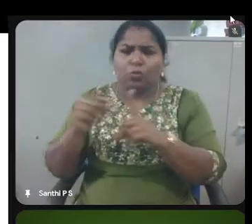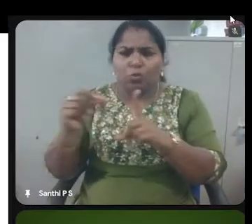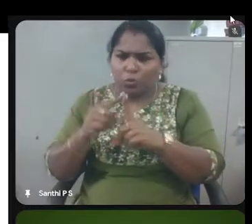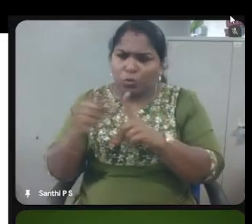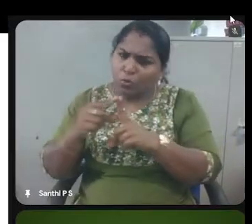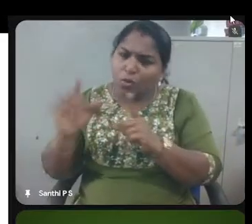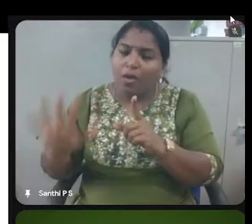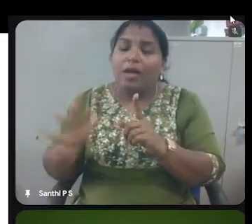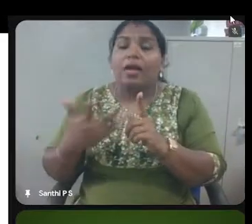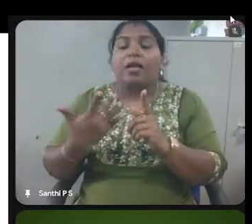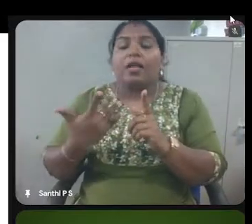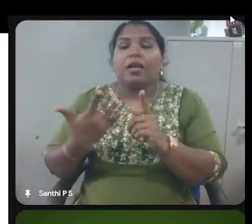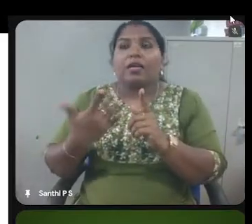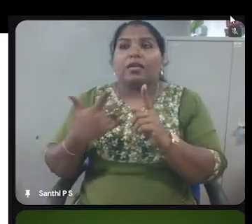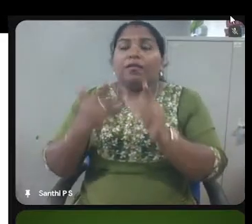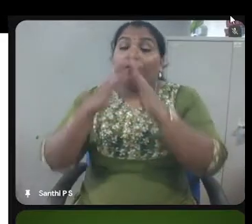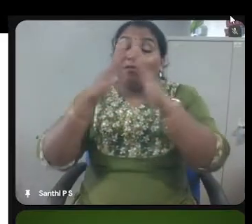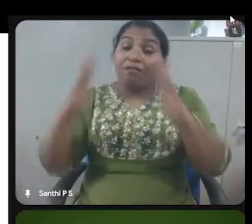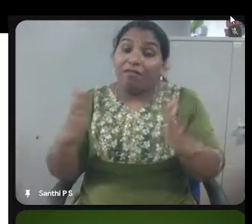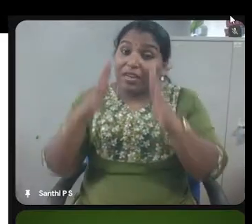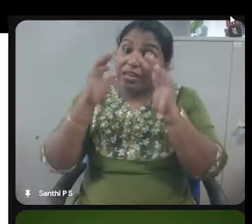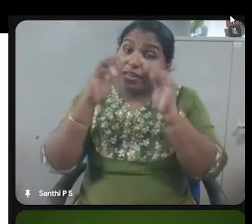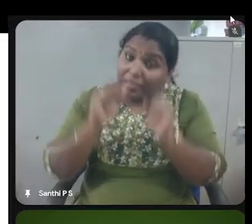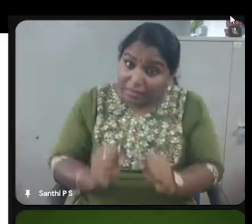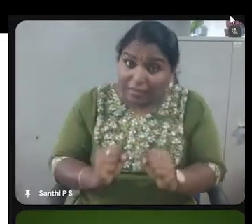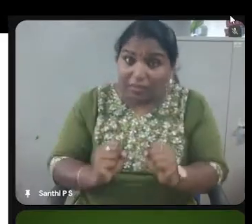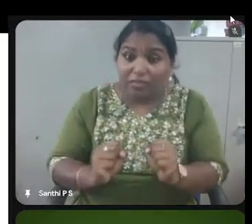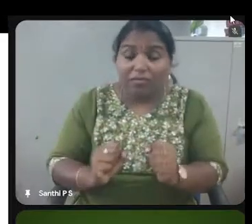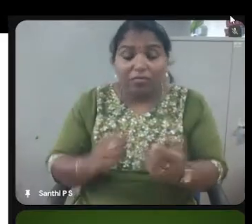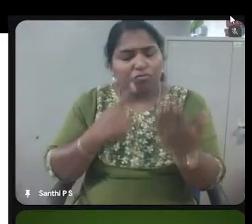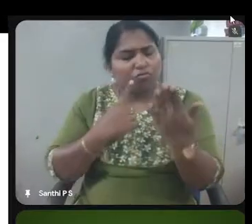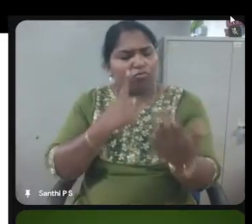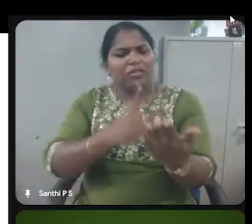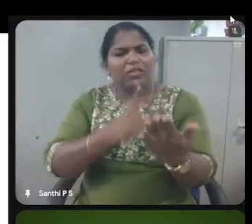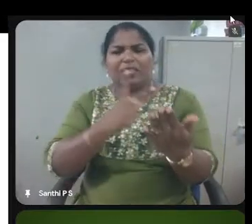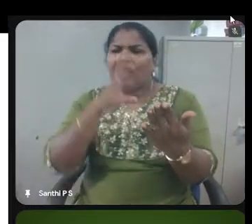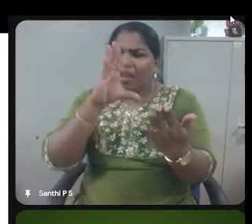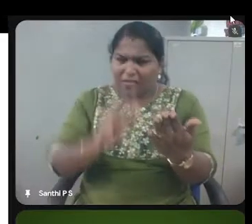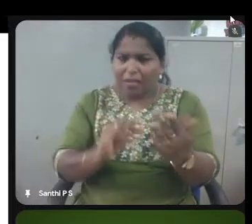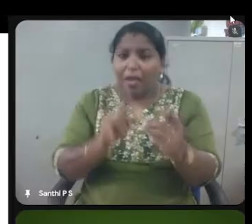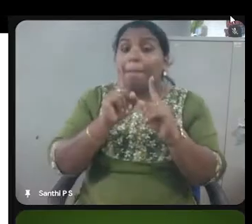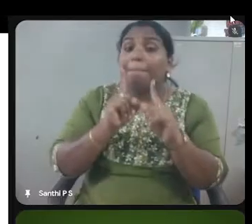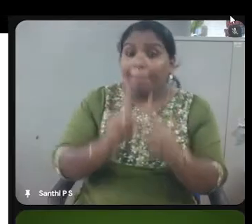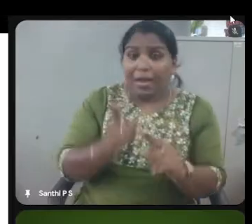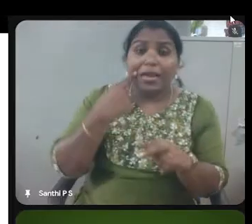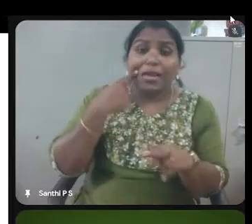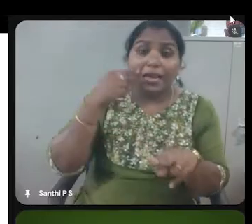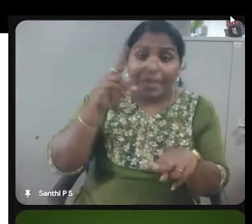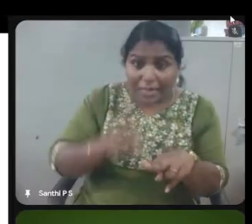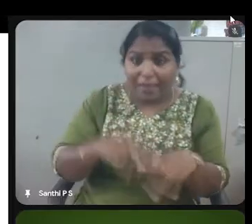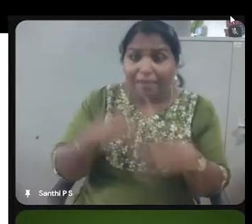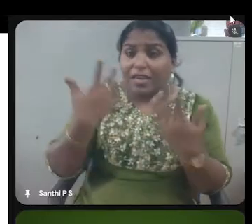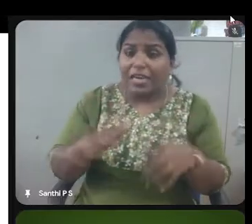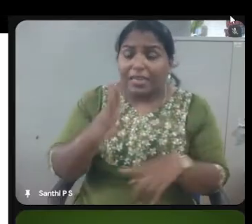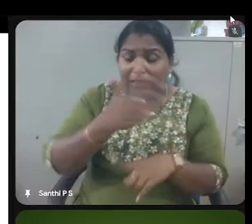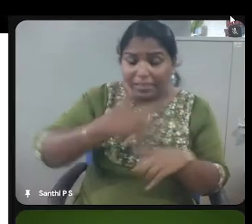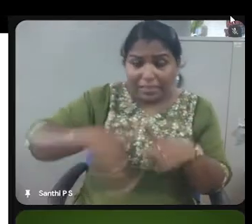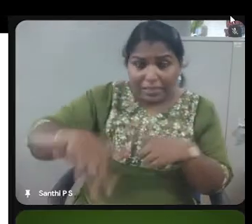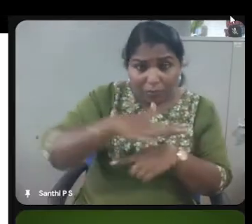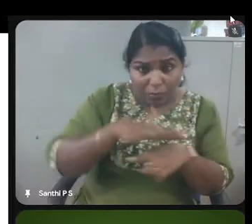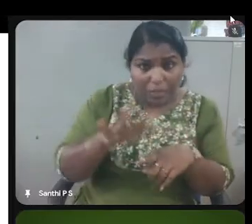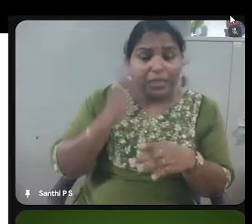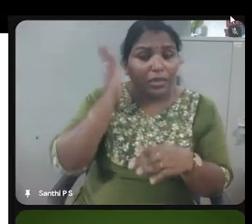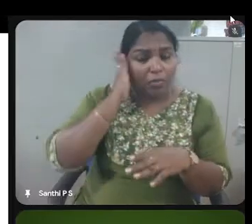വീട്ടിലിരുന്ന് സ്ക്രീൻ ടൈം കുറവാണ്. പക്ഷെ എന്താന്ന് വെച്ചിട്ടുണ്ടെങ്കിൽ ഈ എപ്പോഴേലും ഒരു സാഹചര്യത്തിൽ നമുക്കത് കൊടുക്കാതിരിക്കുന്ന ഒരു അവസ്ഥ വന്നാൽ